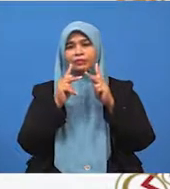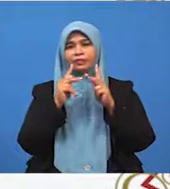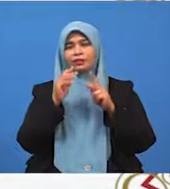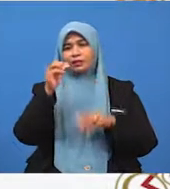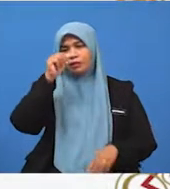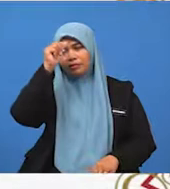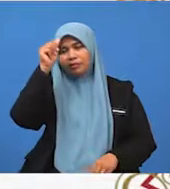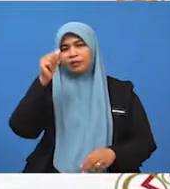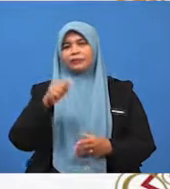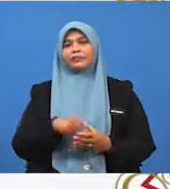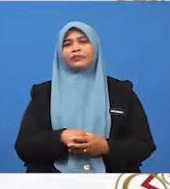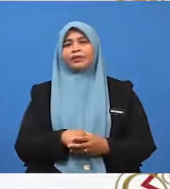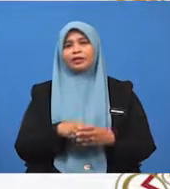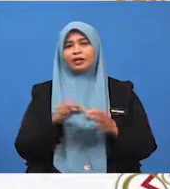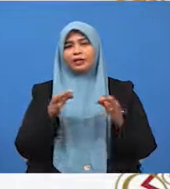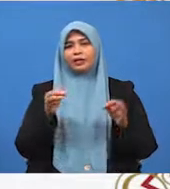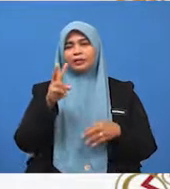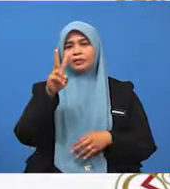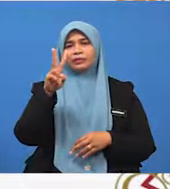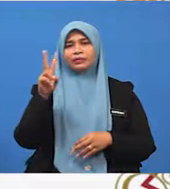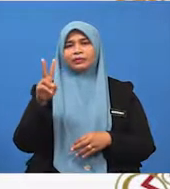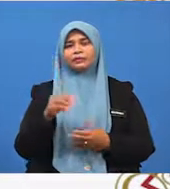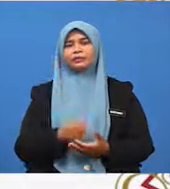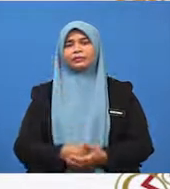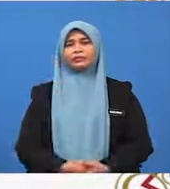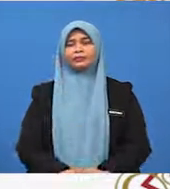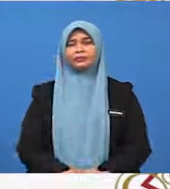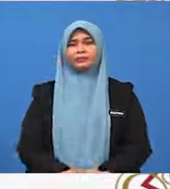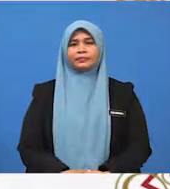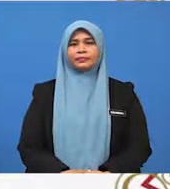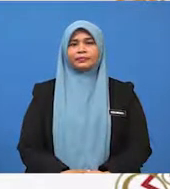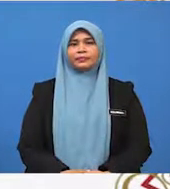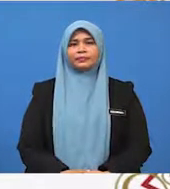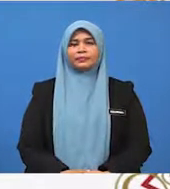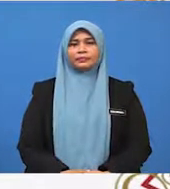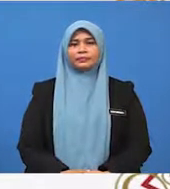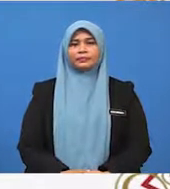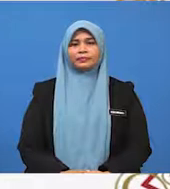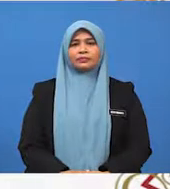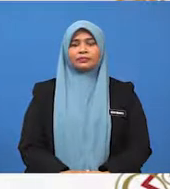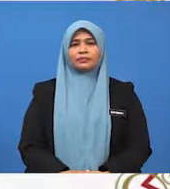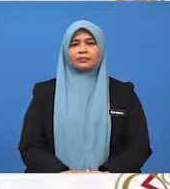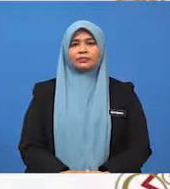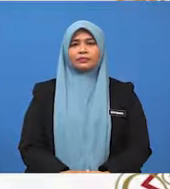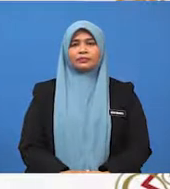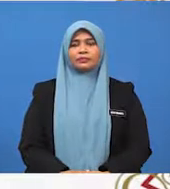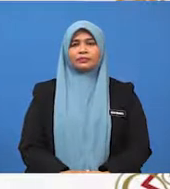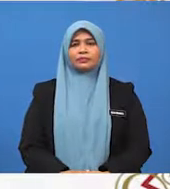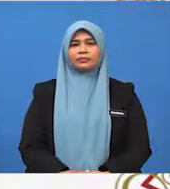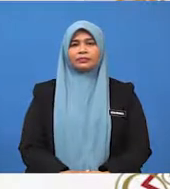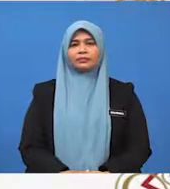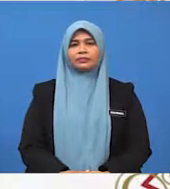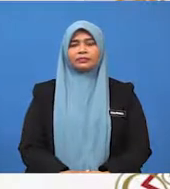fi Lauhim Mahfuz. Shadaqallahu al-azim. Maksudnya, sebenarnya apa yang